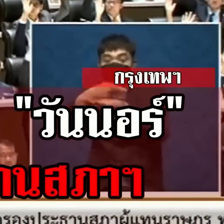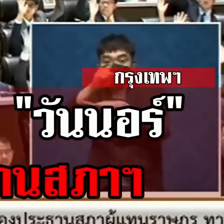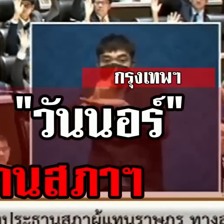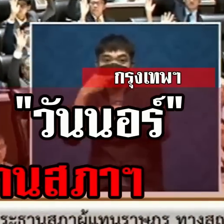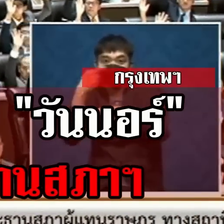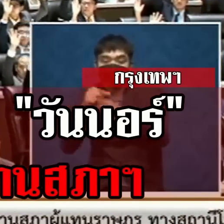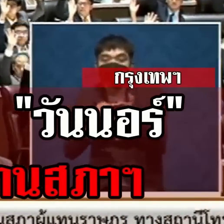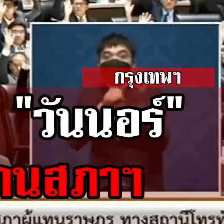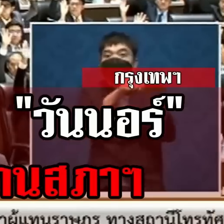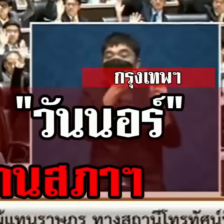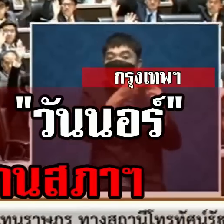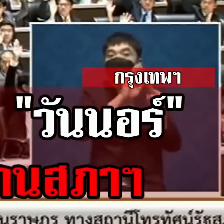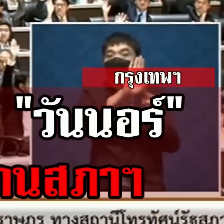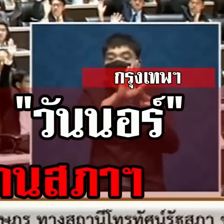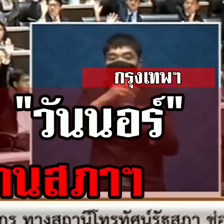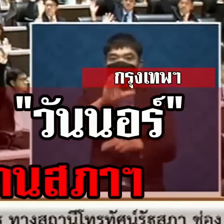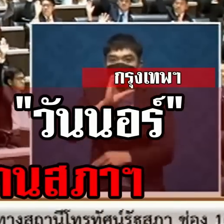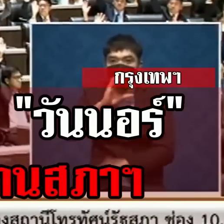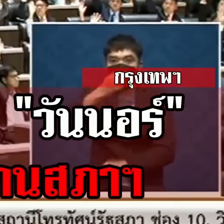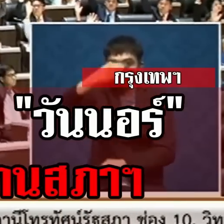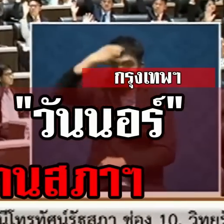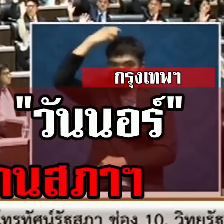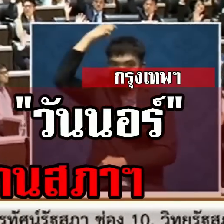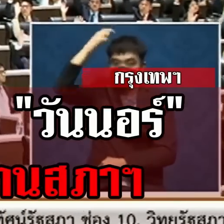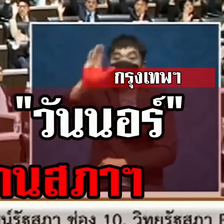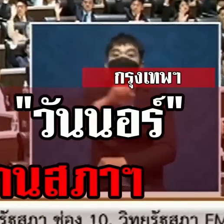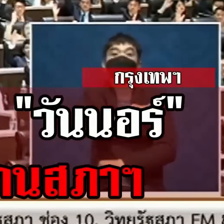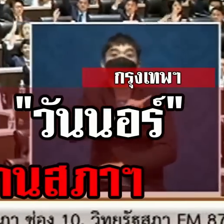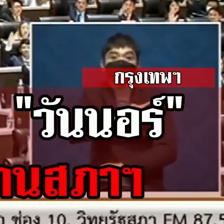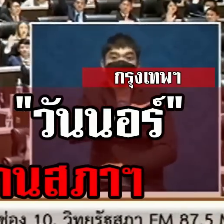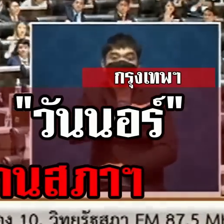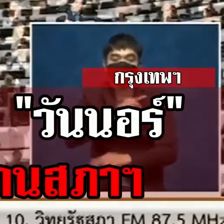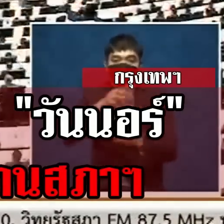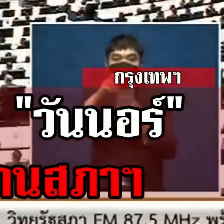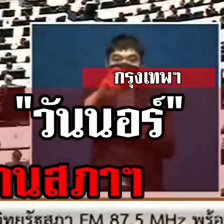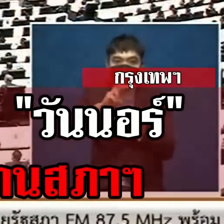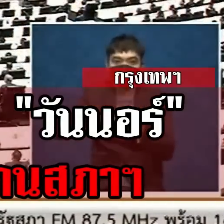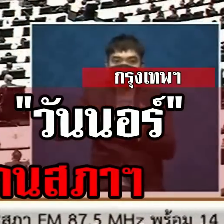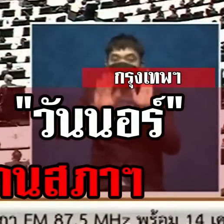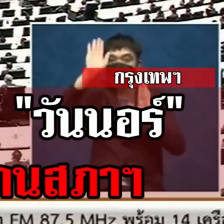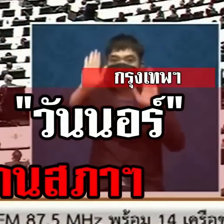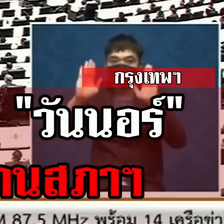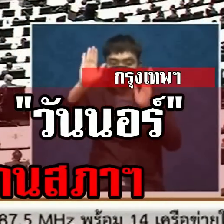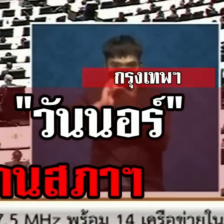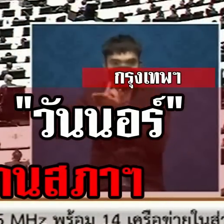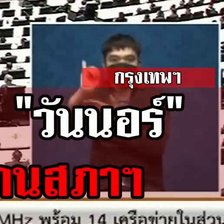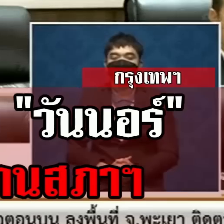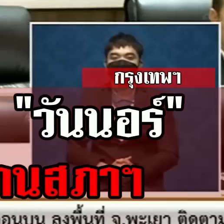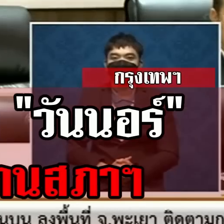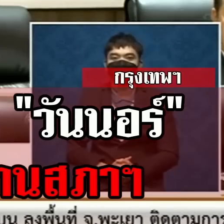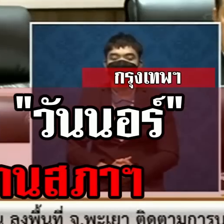ไม่ได้มีการโหวตเพราะเป็นการเสนอชื่ออาจารย์วันมูฮัมหมัดนอพระทาเพียงท่านเดียวแต่พอเป็นรอง 1รองประธานสภาคนที่ 1